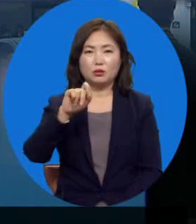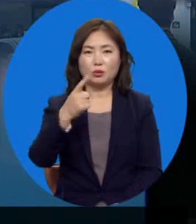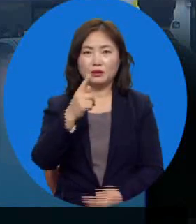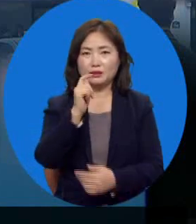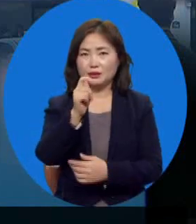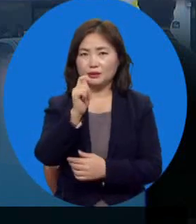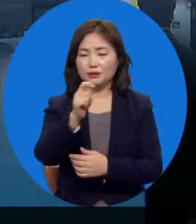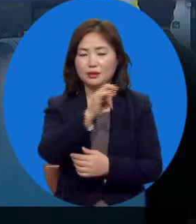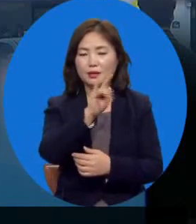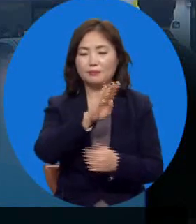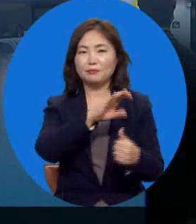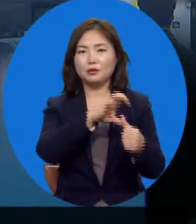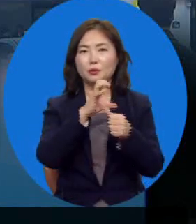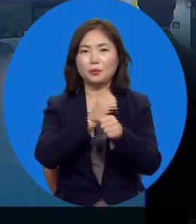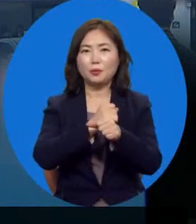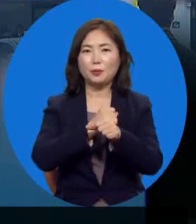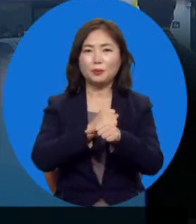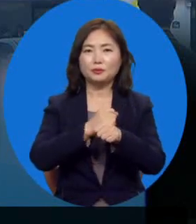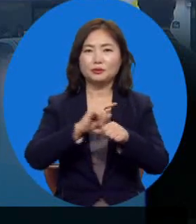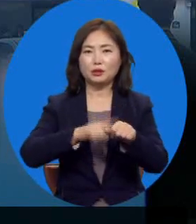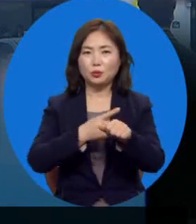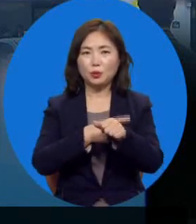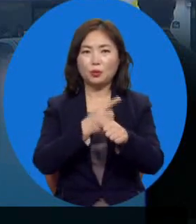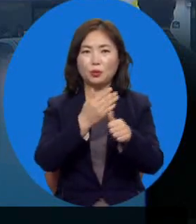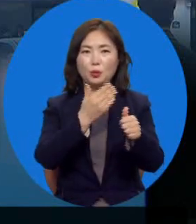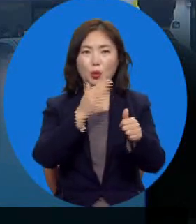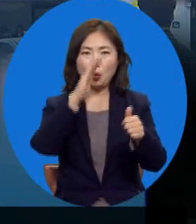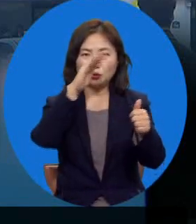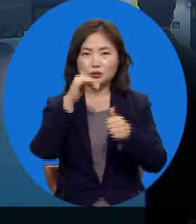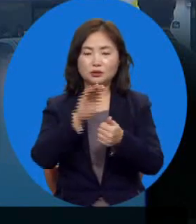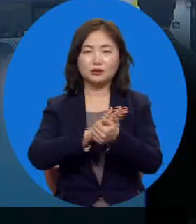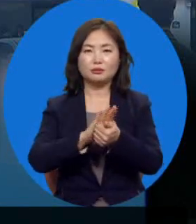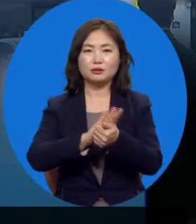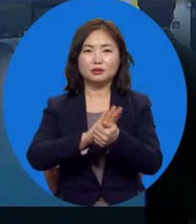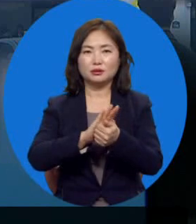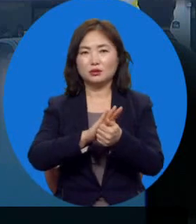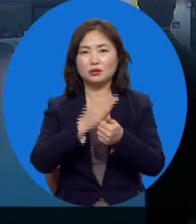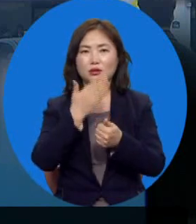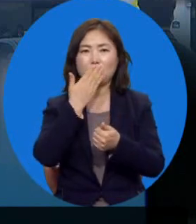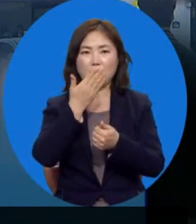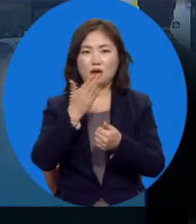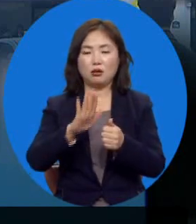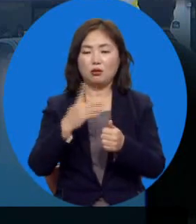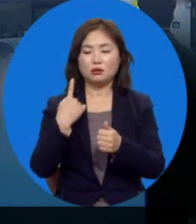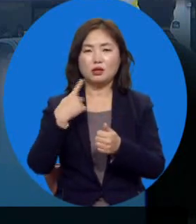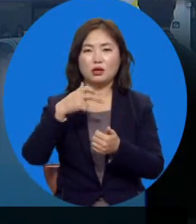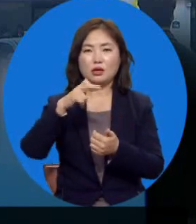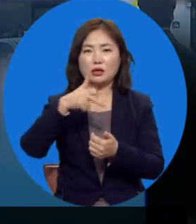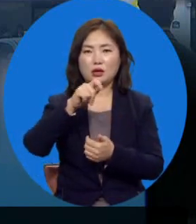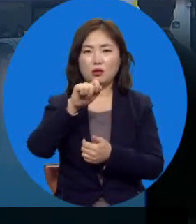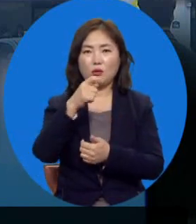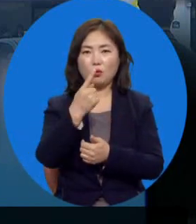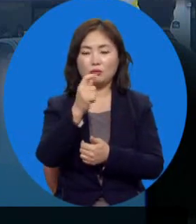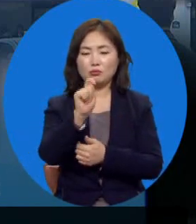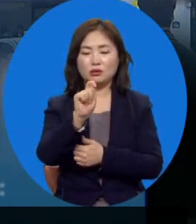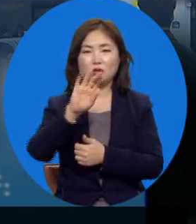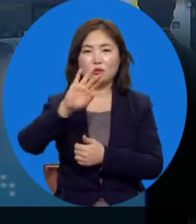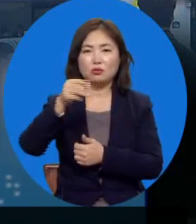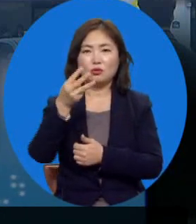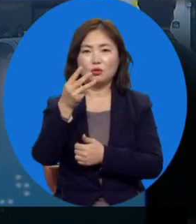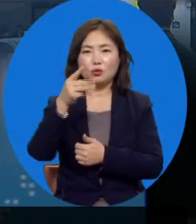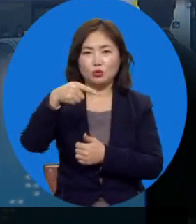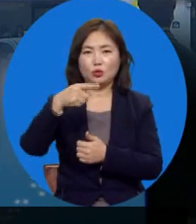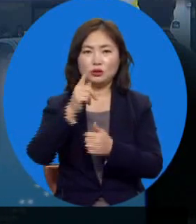카카오택시, 그동안은 앱을 통해서 자동 배차되는 호출 서비스를 무료로 제공했는데, 어제 카카오 T블루택시가